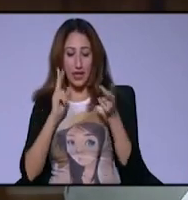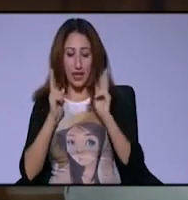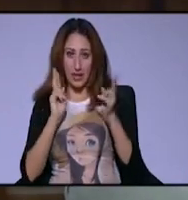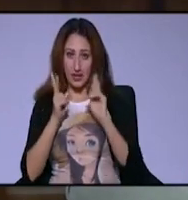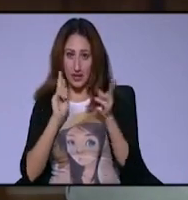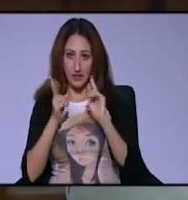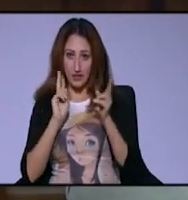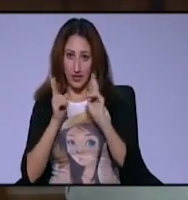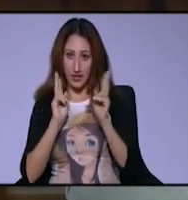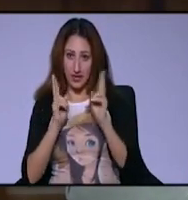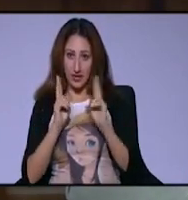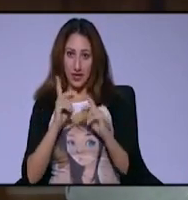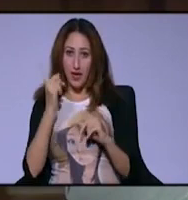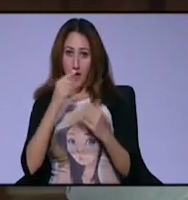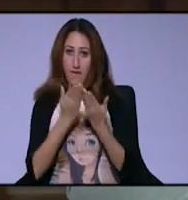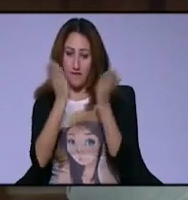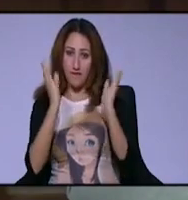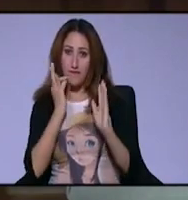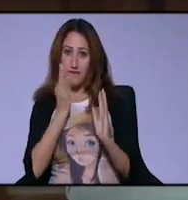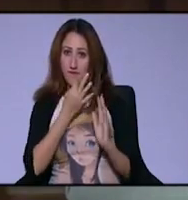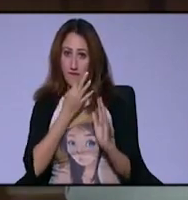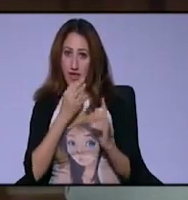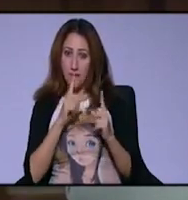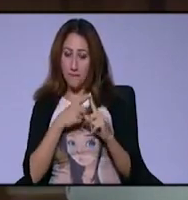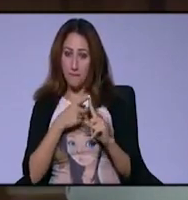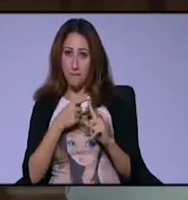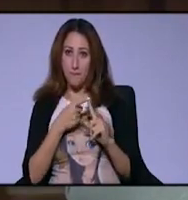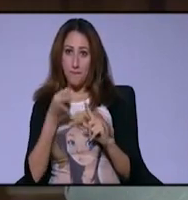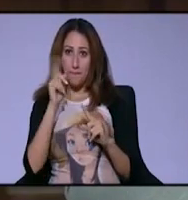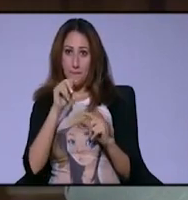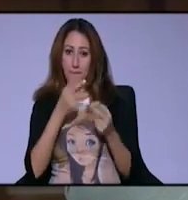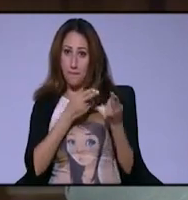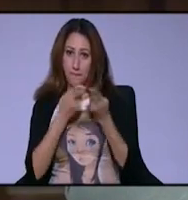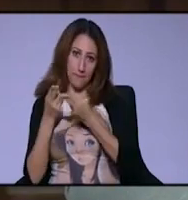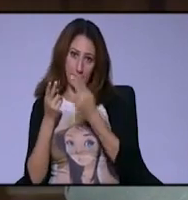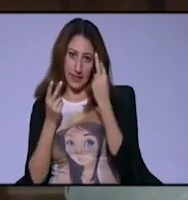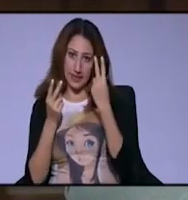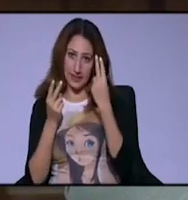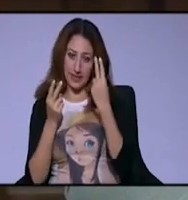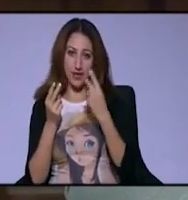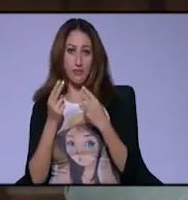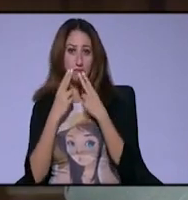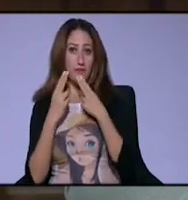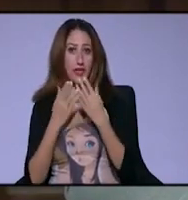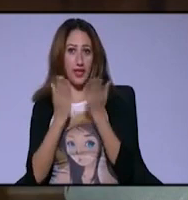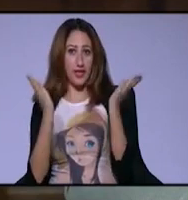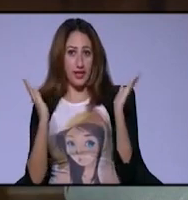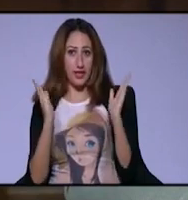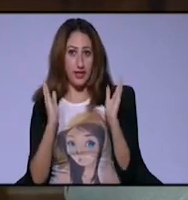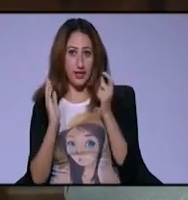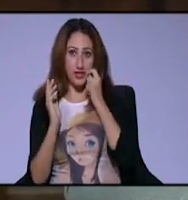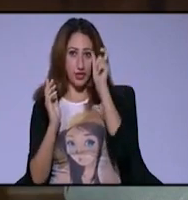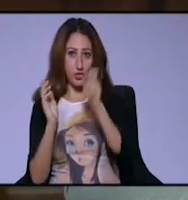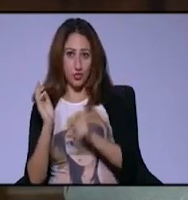بعرض الفيلم وأجزاء منه، ونستضيف يعني اثنين من خيرة الناس الحقيقة،